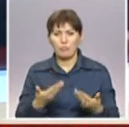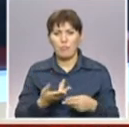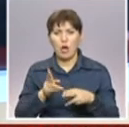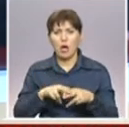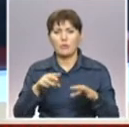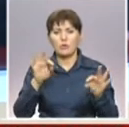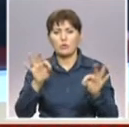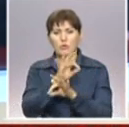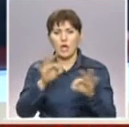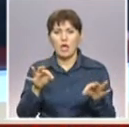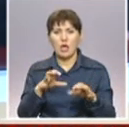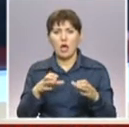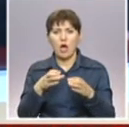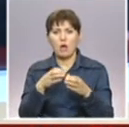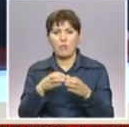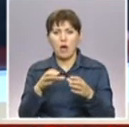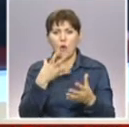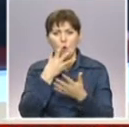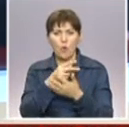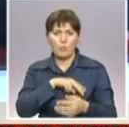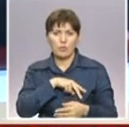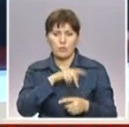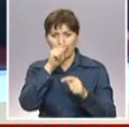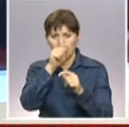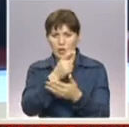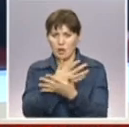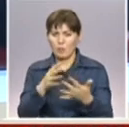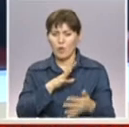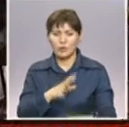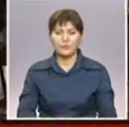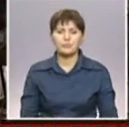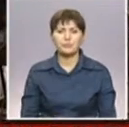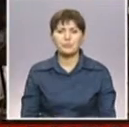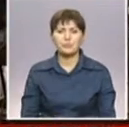үздік оркестр өкілдері төсбелгілермен марапатталды.